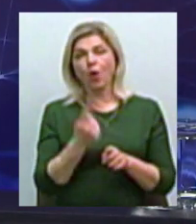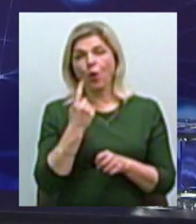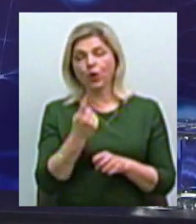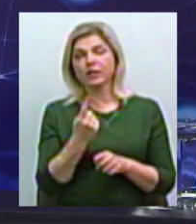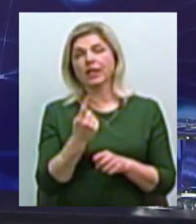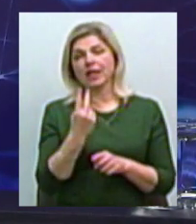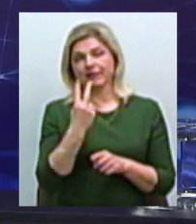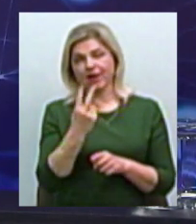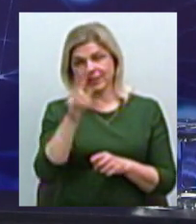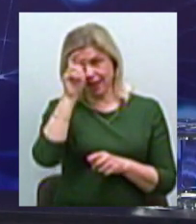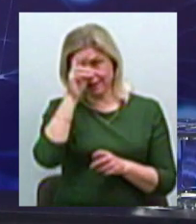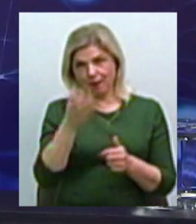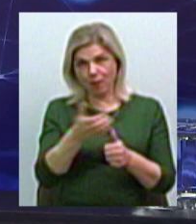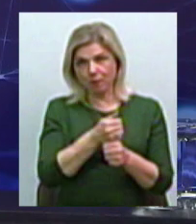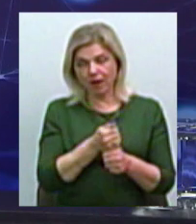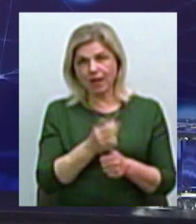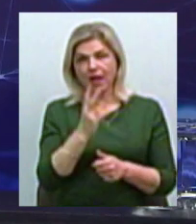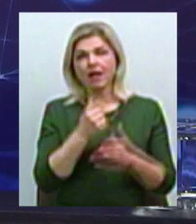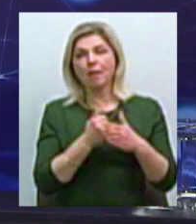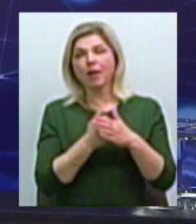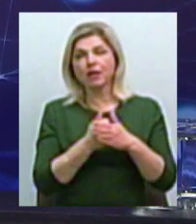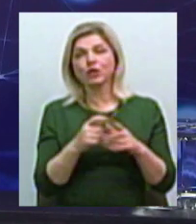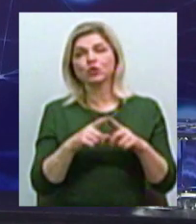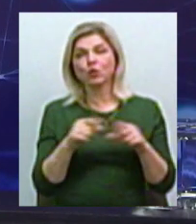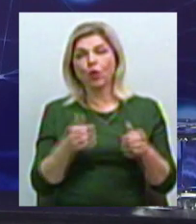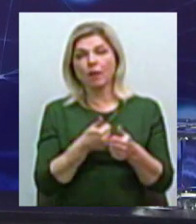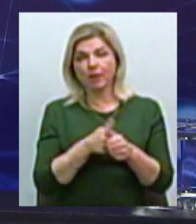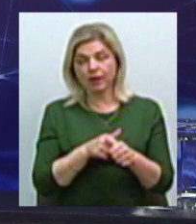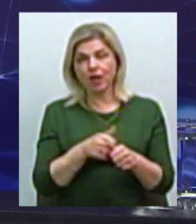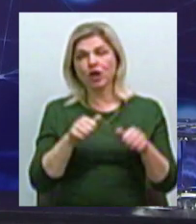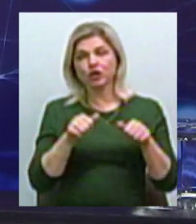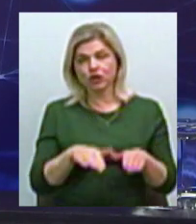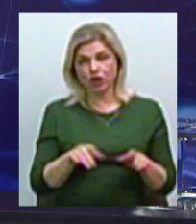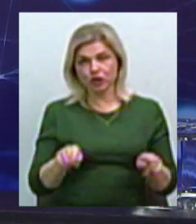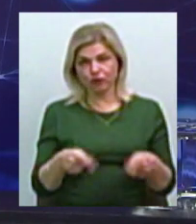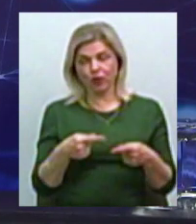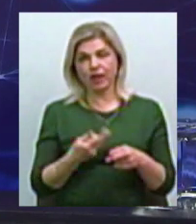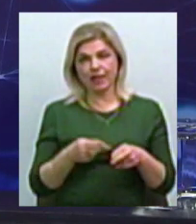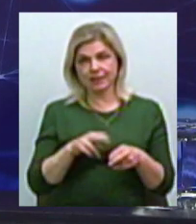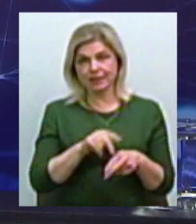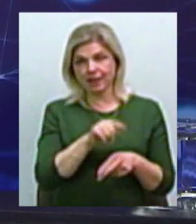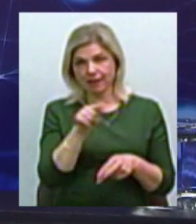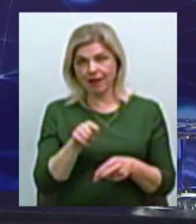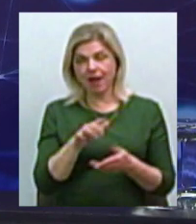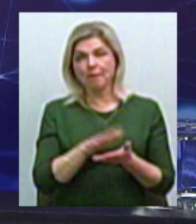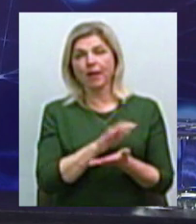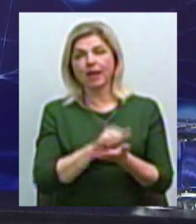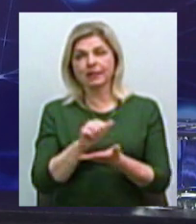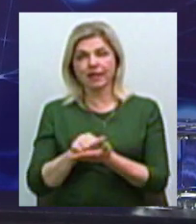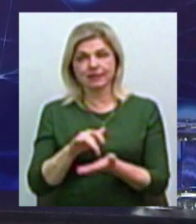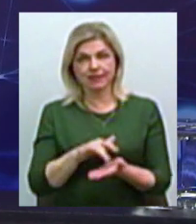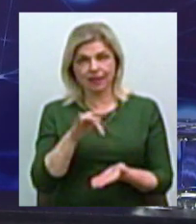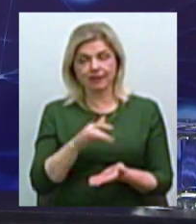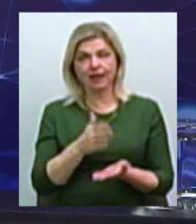зайців. Ми на базі шкільних бібліотек вирішили створити ці медіа-центри. Щодо концепції, у нас є програма